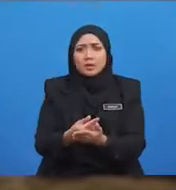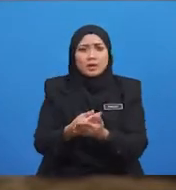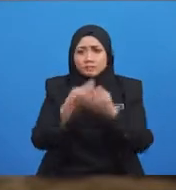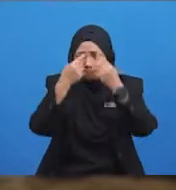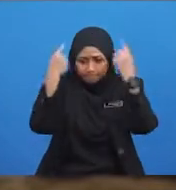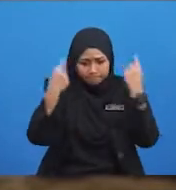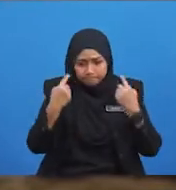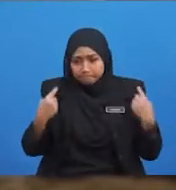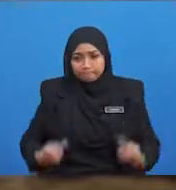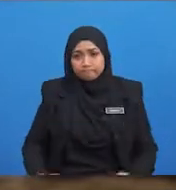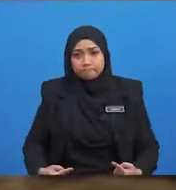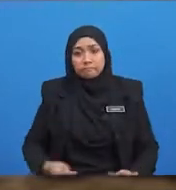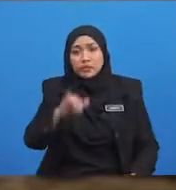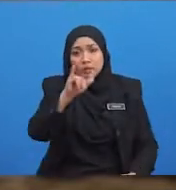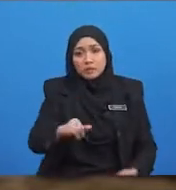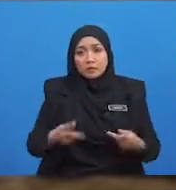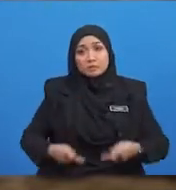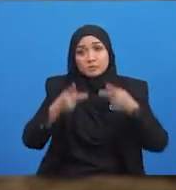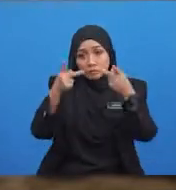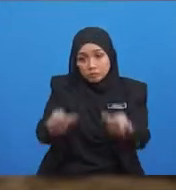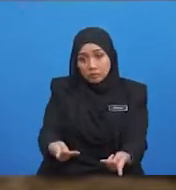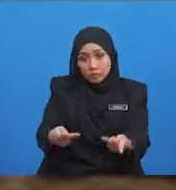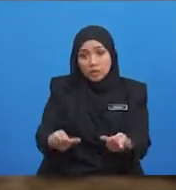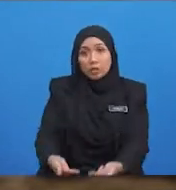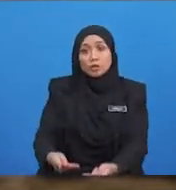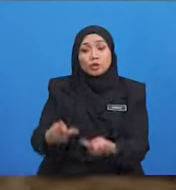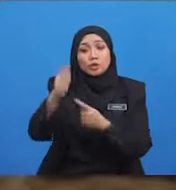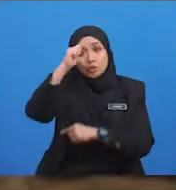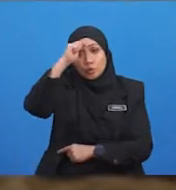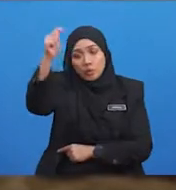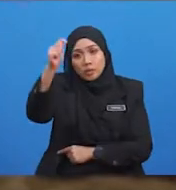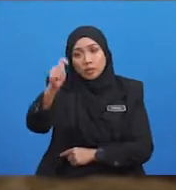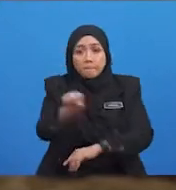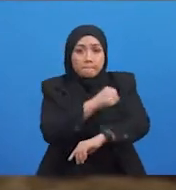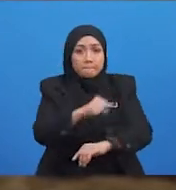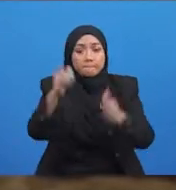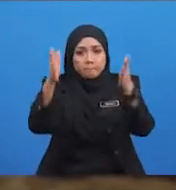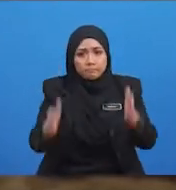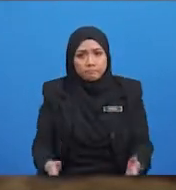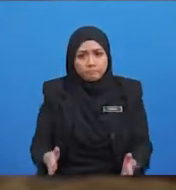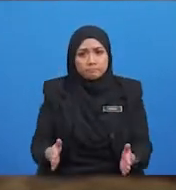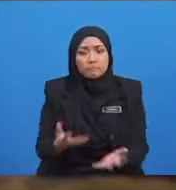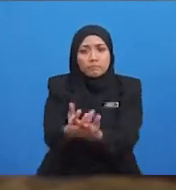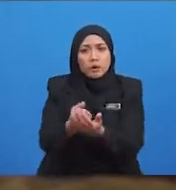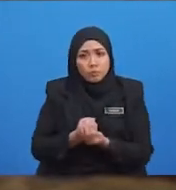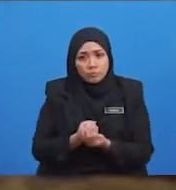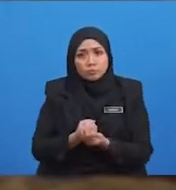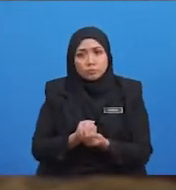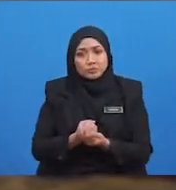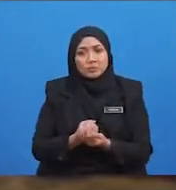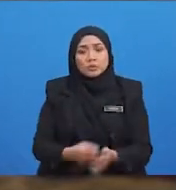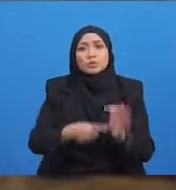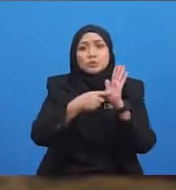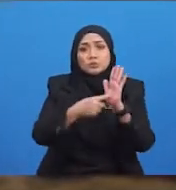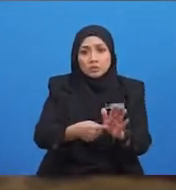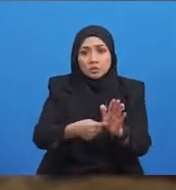indera yang dikurniakan Tuhan, penyajak merayu agar Tuhan menunjukkan